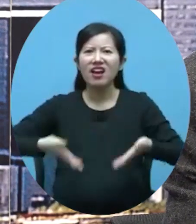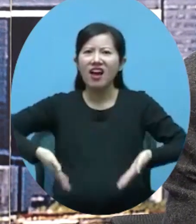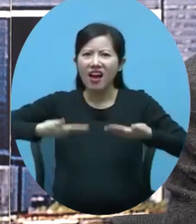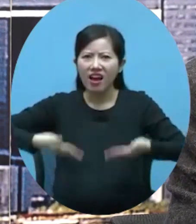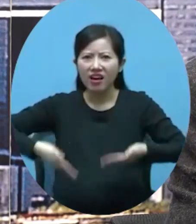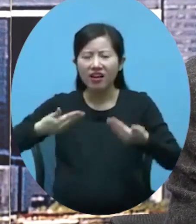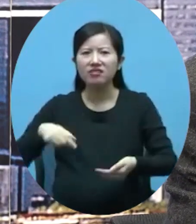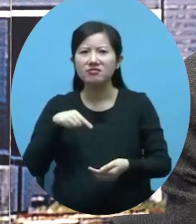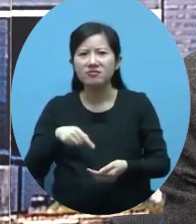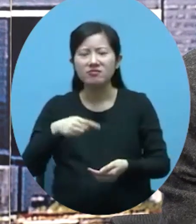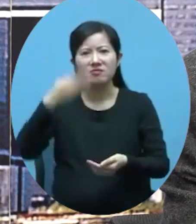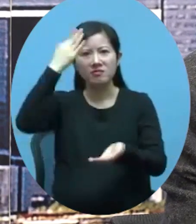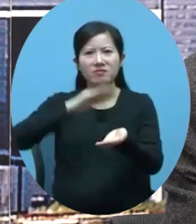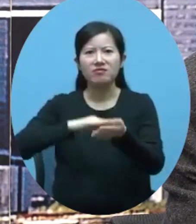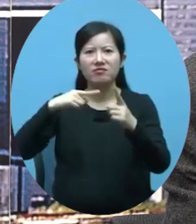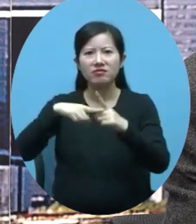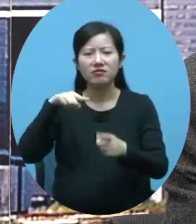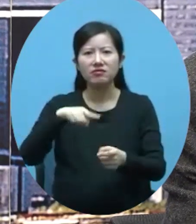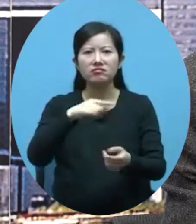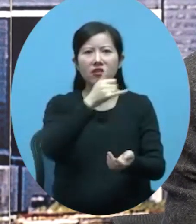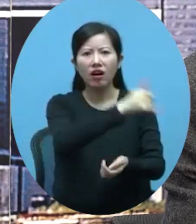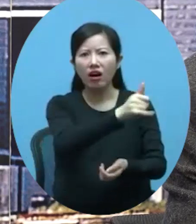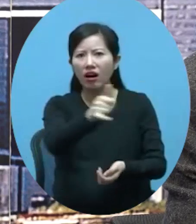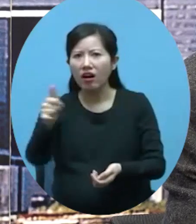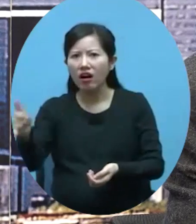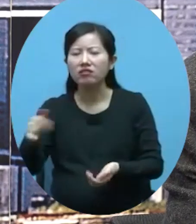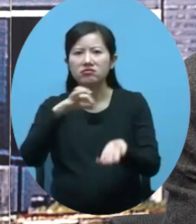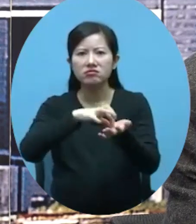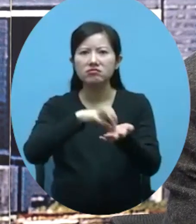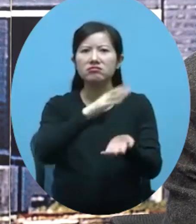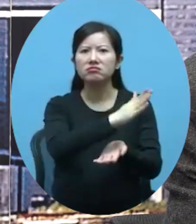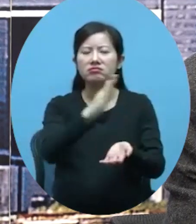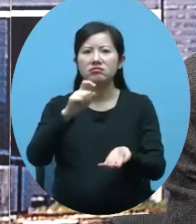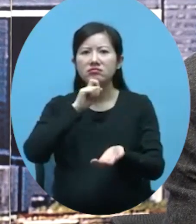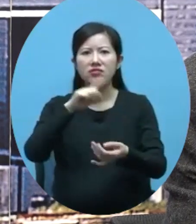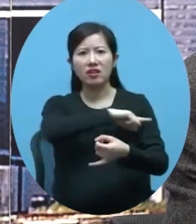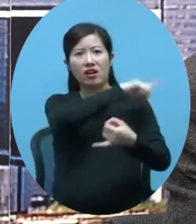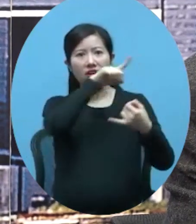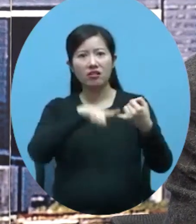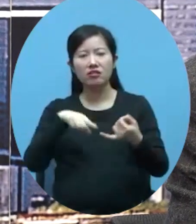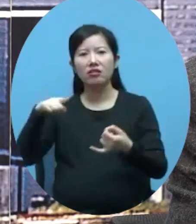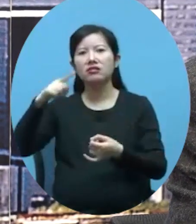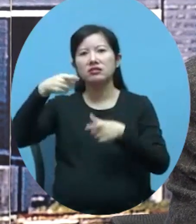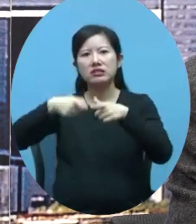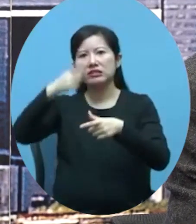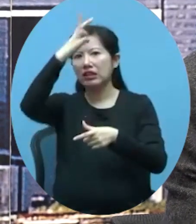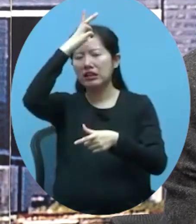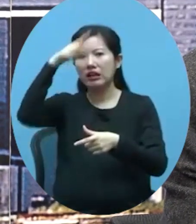那些病人曾经在不同的地方求诊然后最后在公立医院那里就确诊的